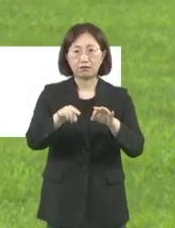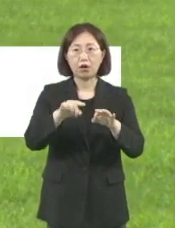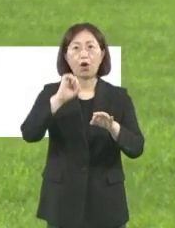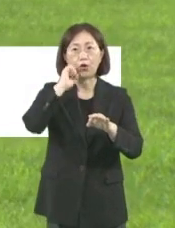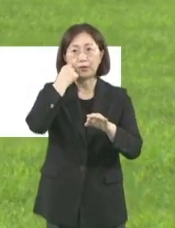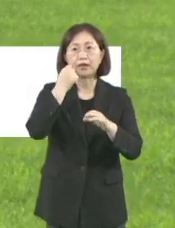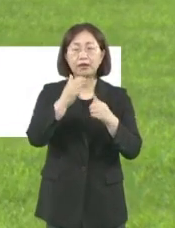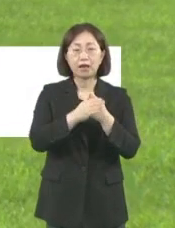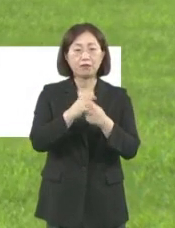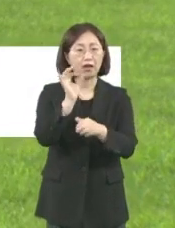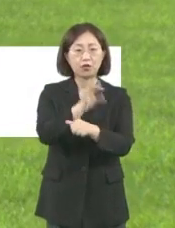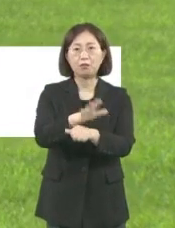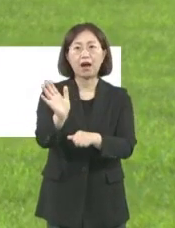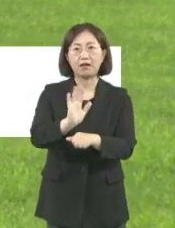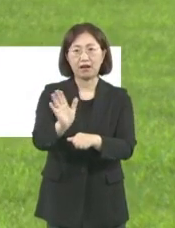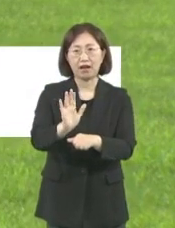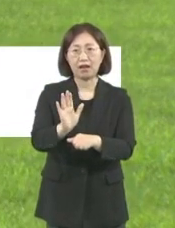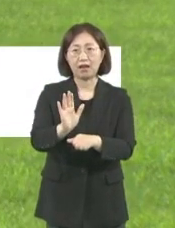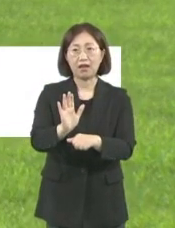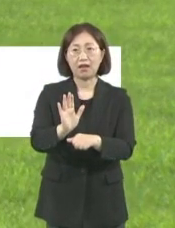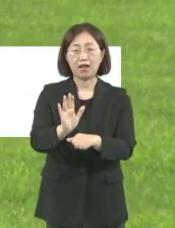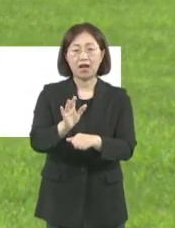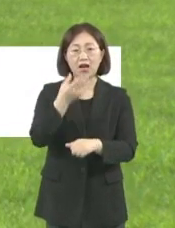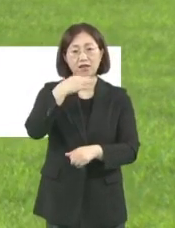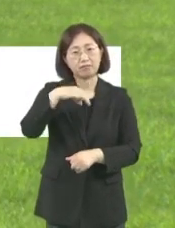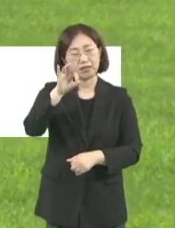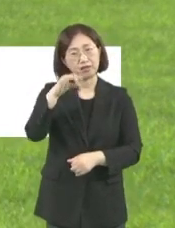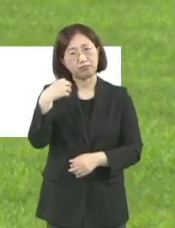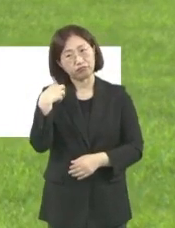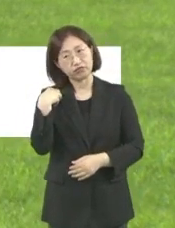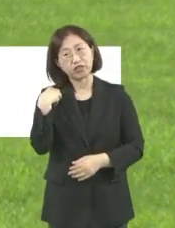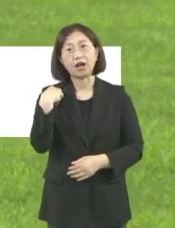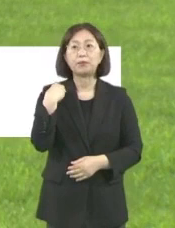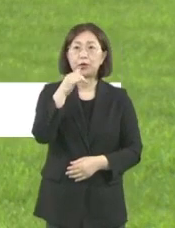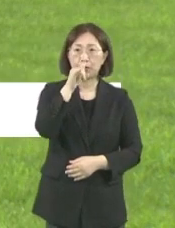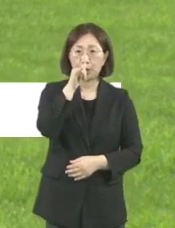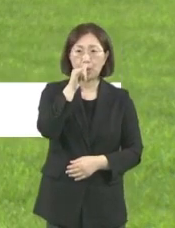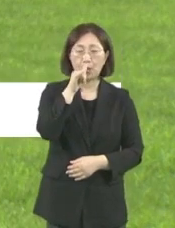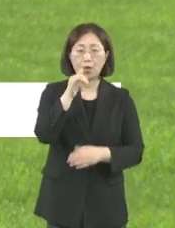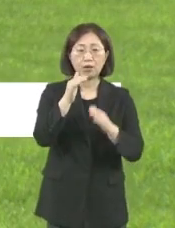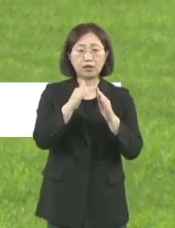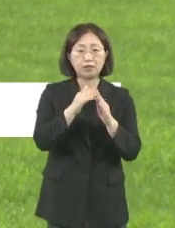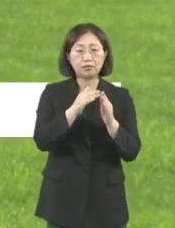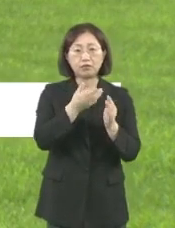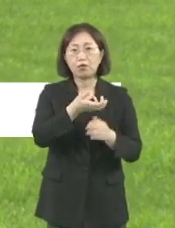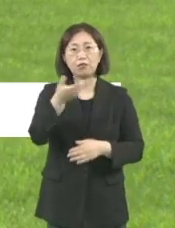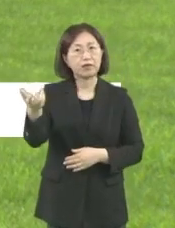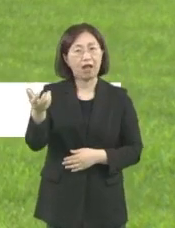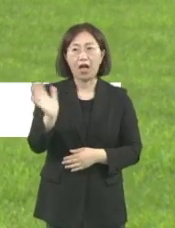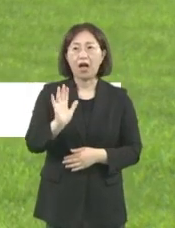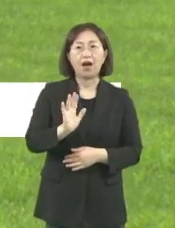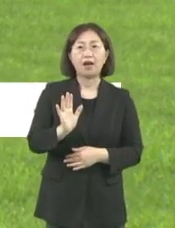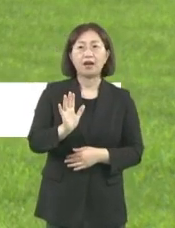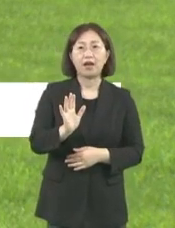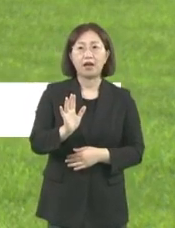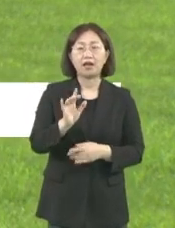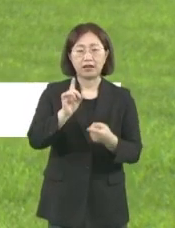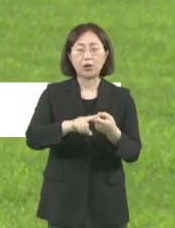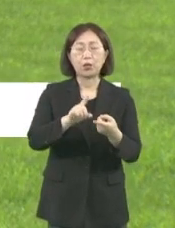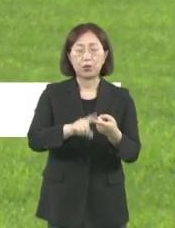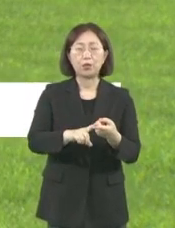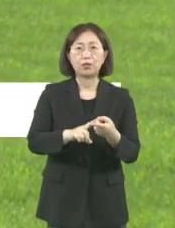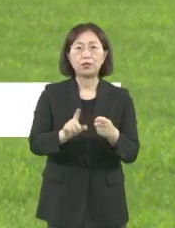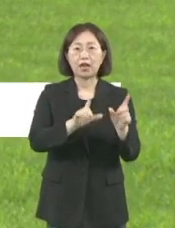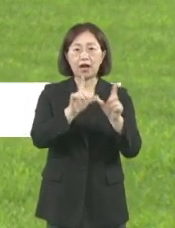소비에 대한 힘들다 당초 되어 있는 것 같습니다 뭐 금일 대한 부분도 좀 있구요 기분을 좀 되시는 것을 꺼려 하시고 지금